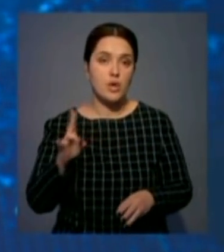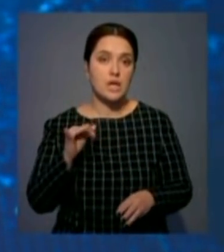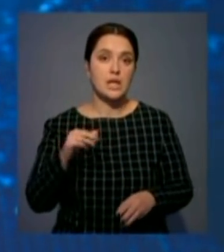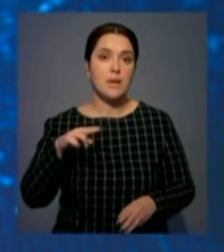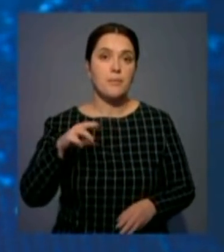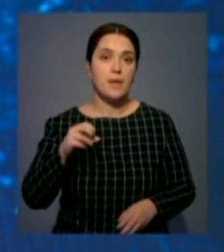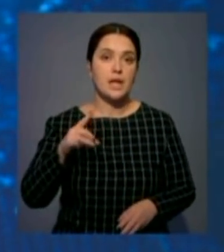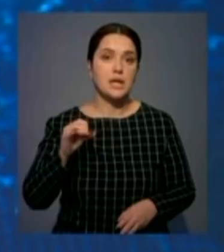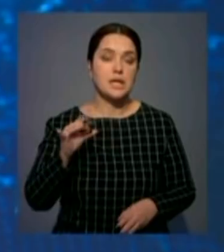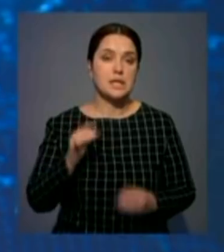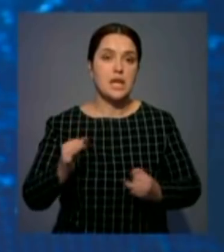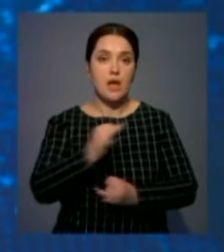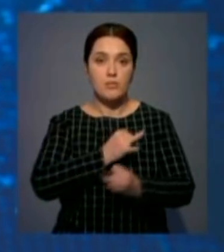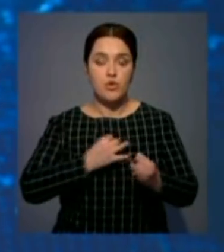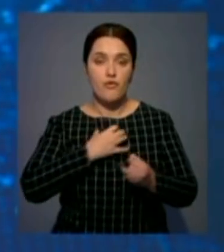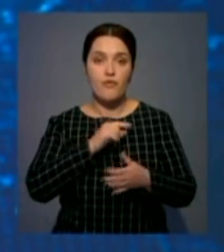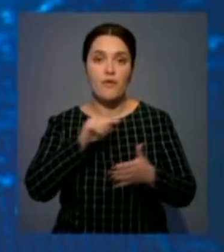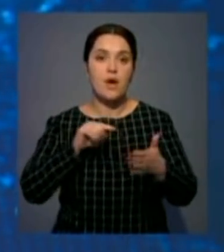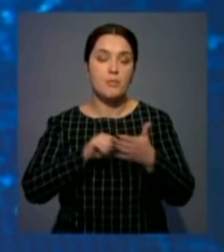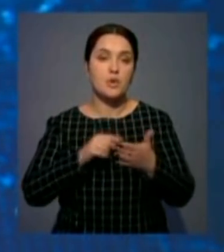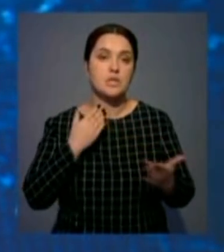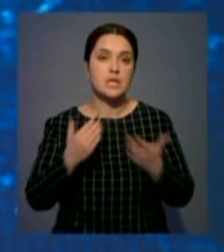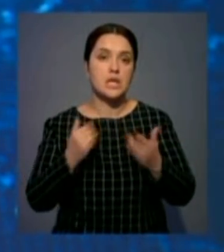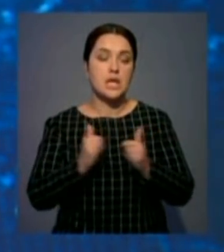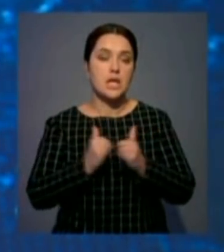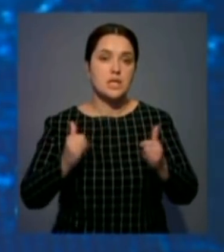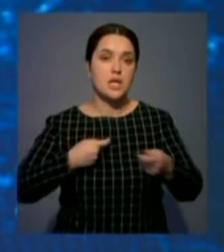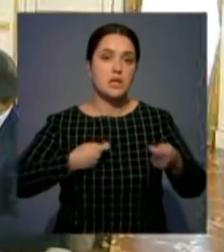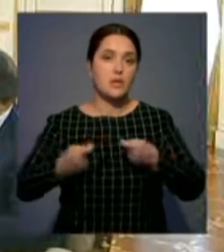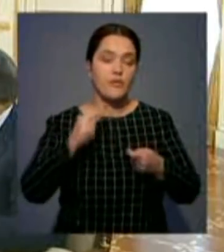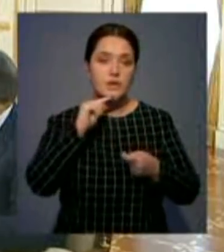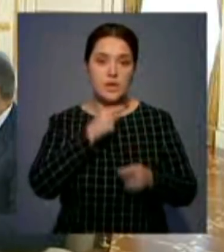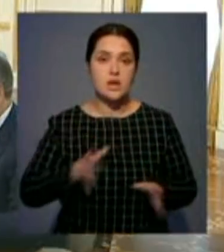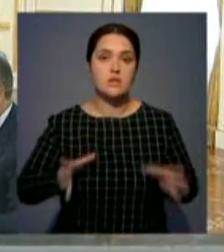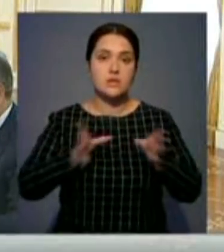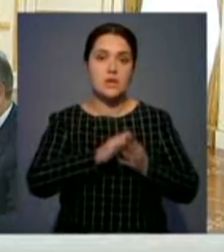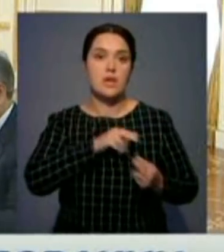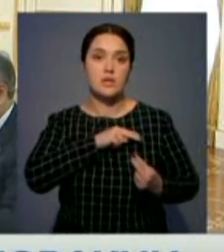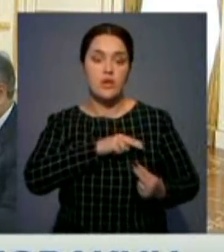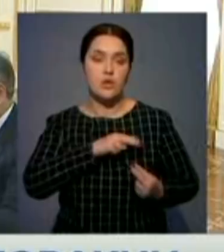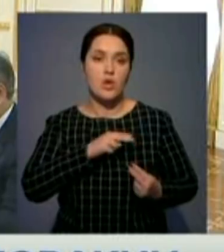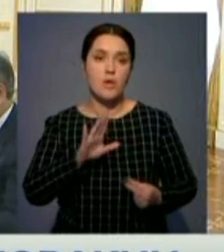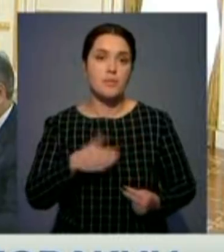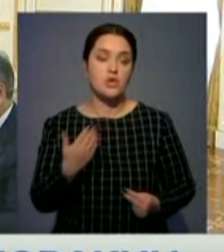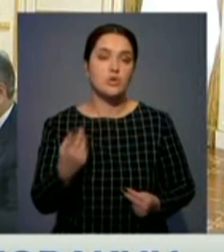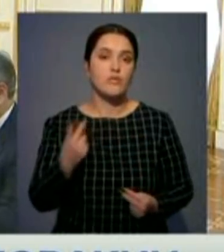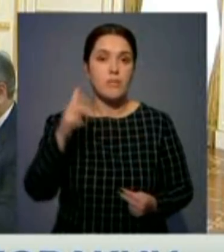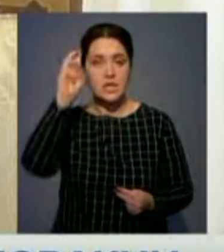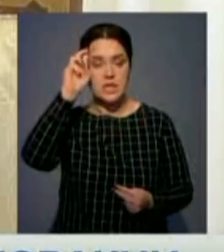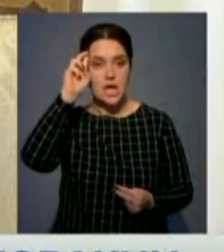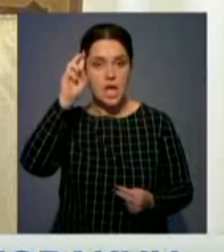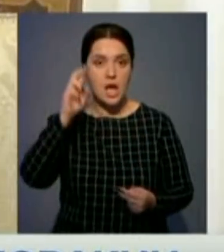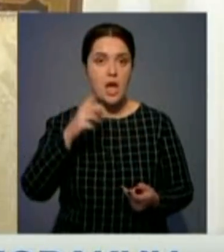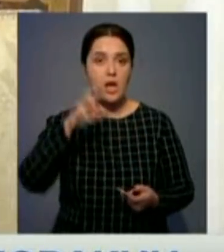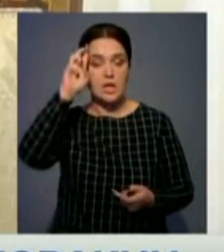Пеллегрини обсудили актуальные вопросы отношений и перспективы развития торгово-экономического сотрудничества между двумя странами. Президент